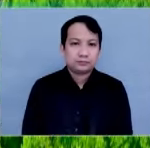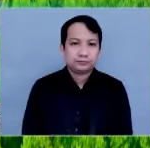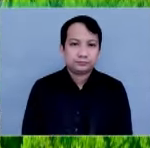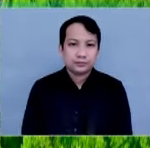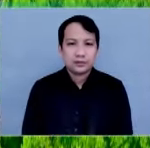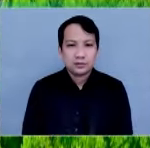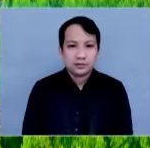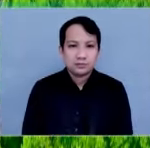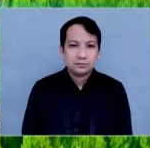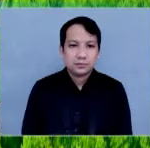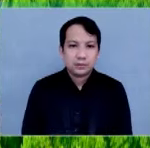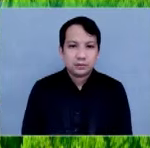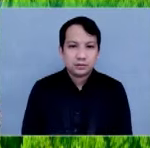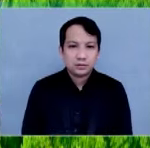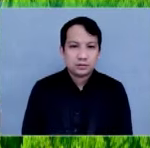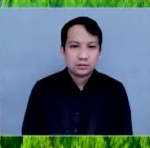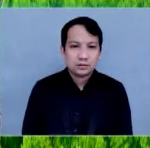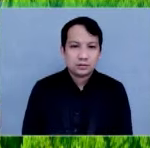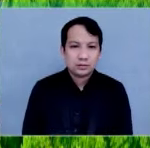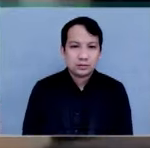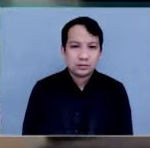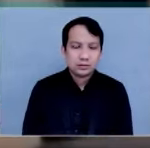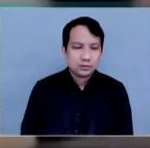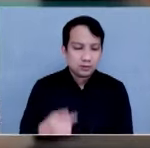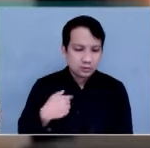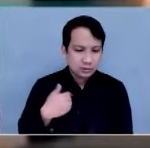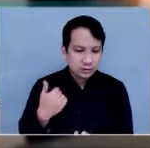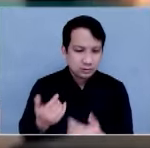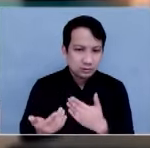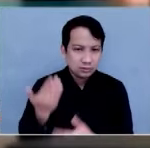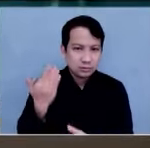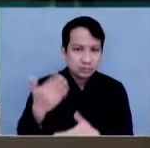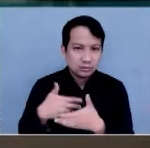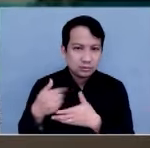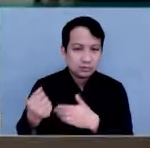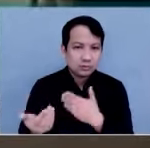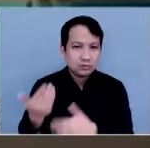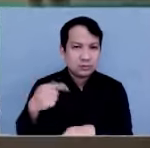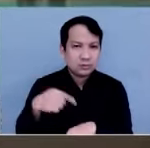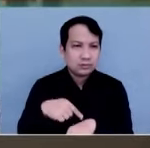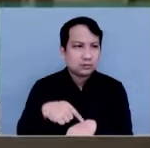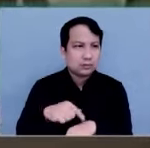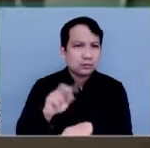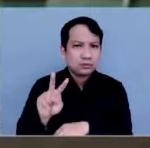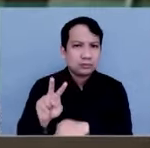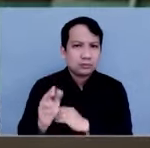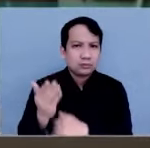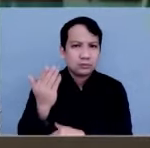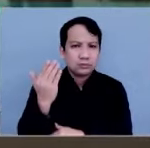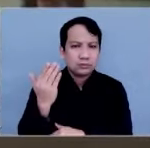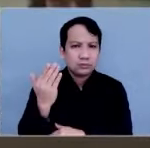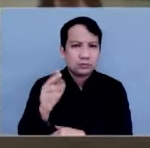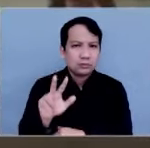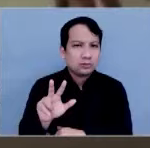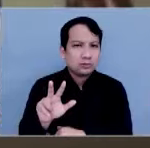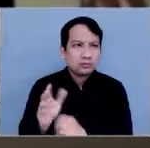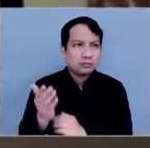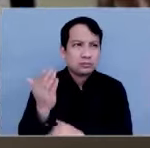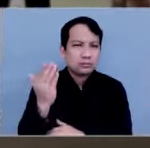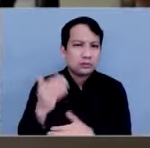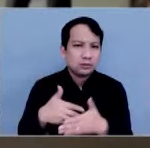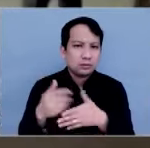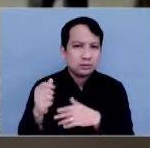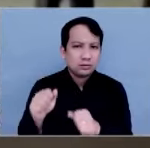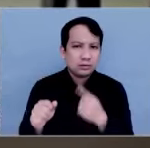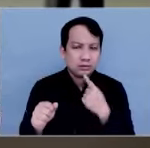Ngayong morning, nakaalis ako doon sa Cap Crame po, mga alas 2 ng umaga ata, alas 3 na ng umaga. Okay. Mm-hmm. Hindi pa